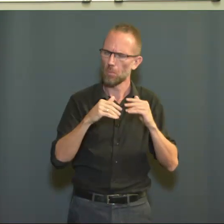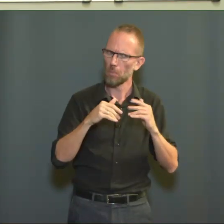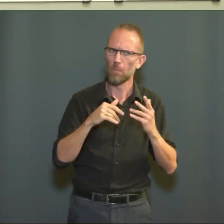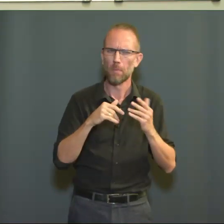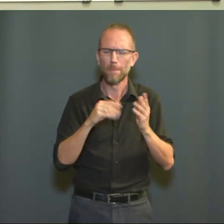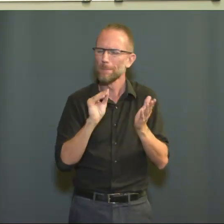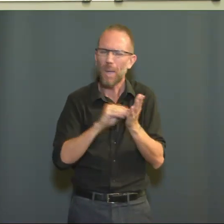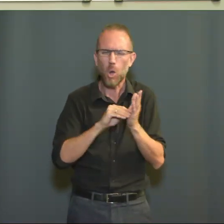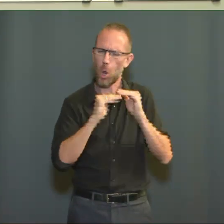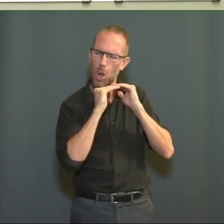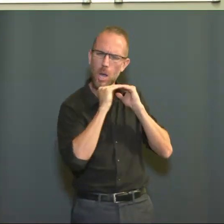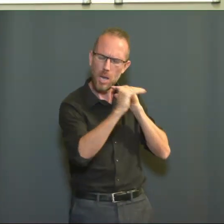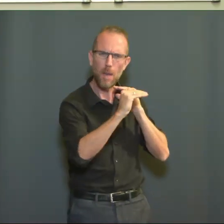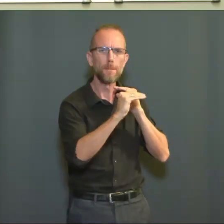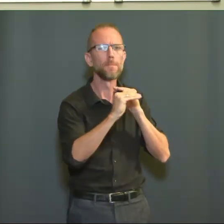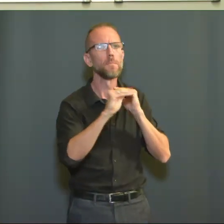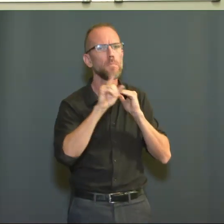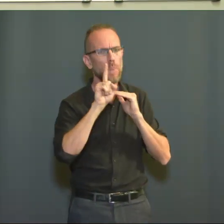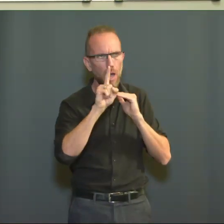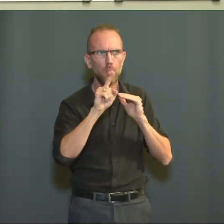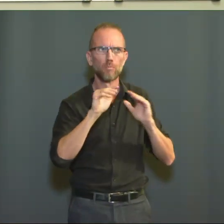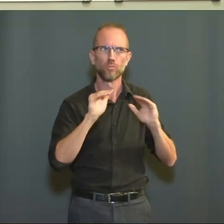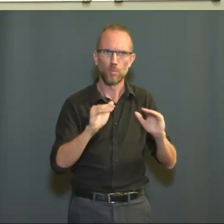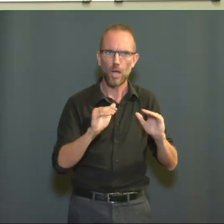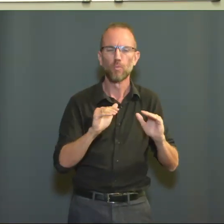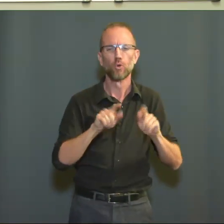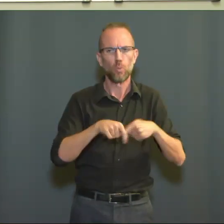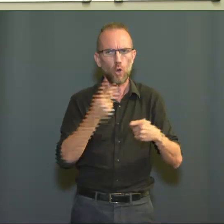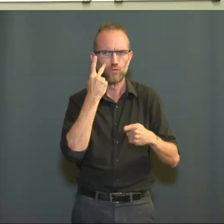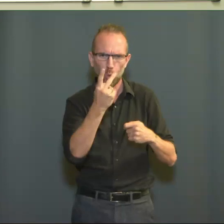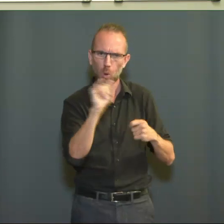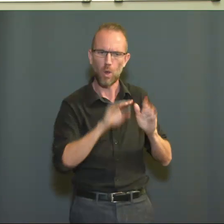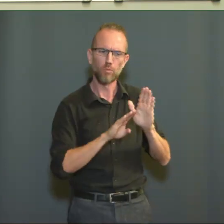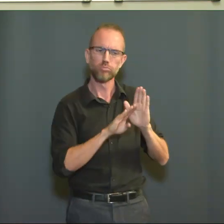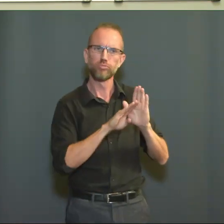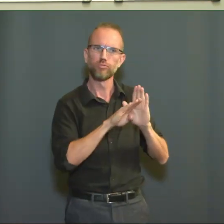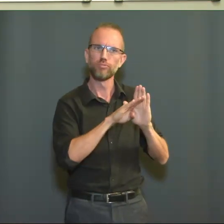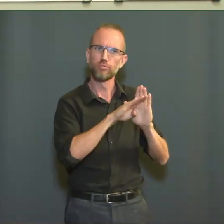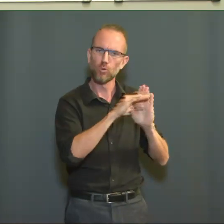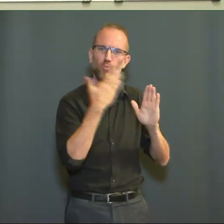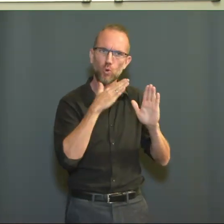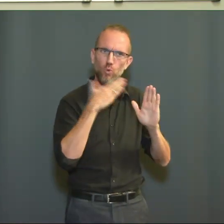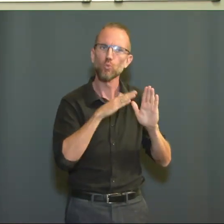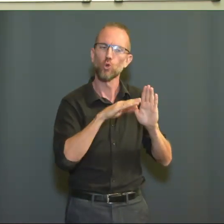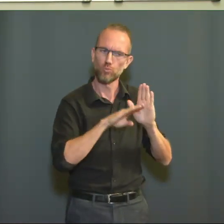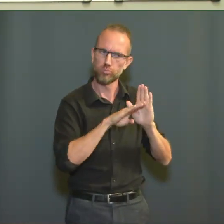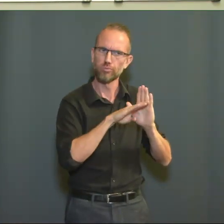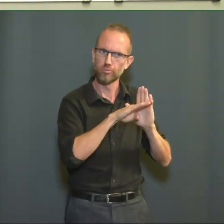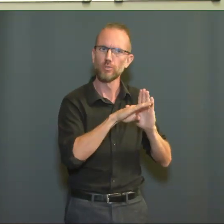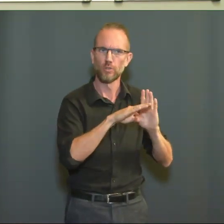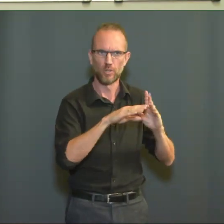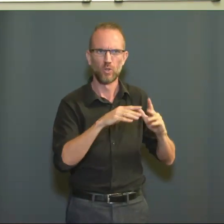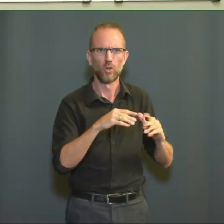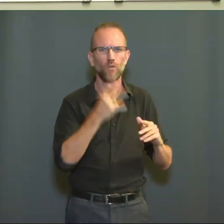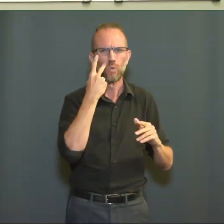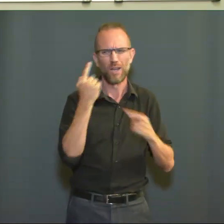la diapositive, une tendance effectivement à une certaine stabilisation. La taille des barres rouges que vous voyez en bas